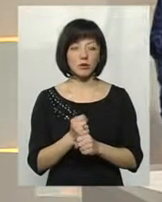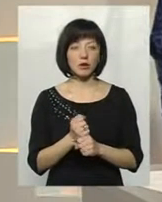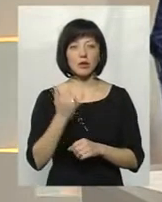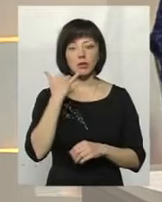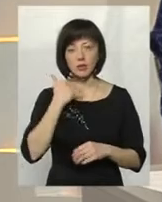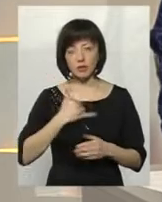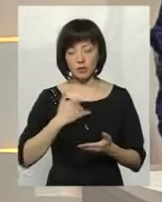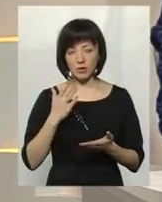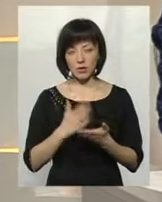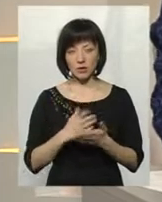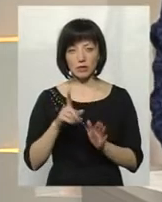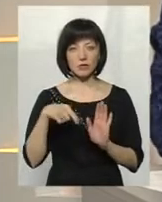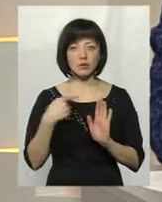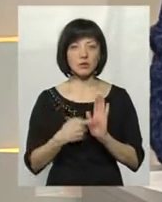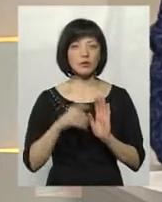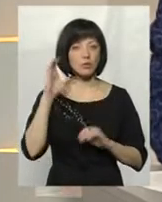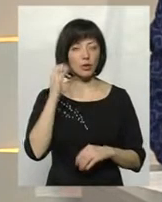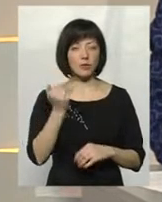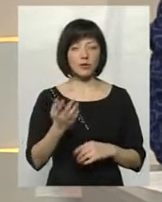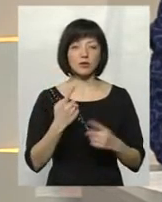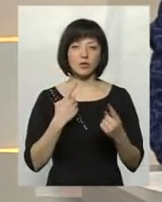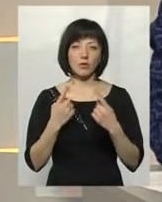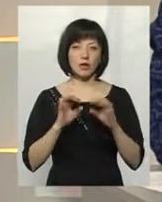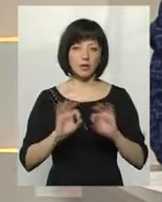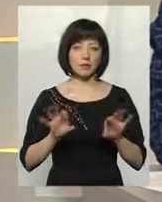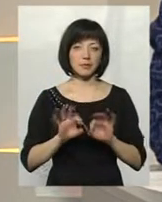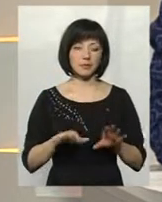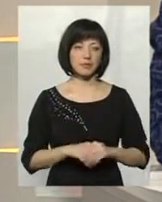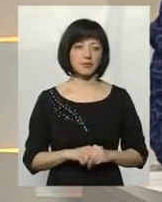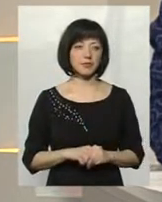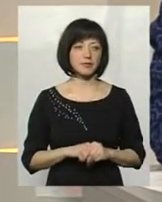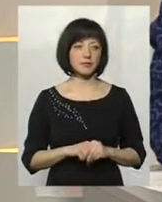нас є наступний телефонний дзвінок. Слухаємо вас. Говоріть, будь ласка.